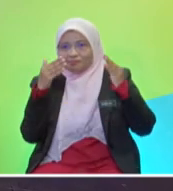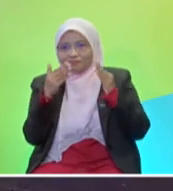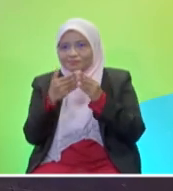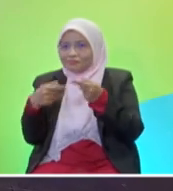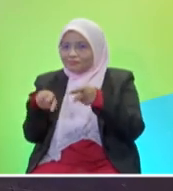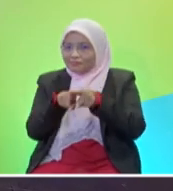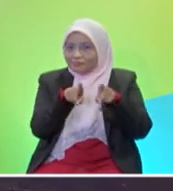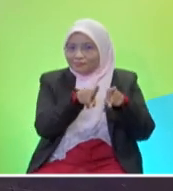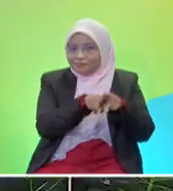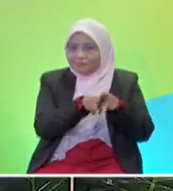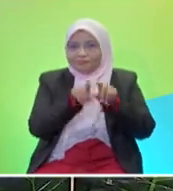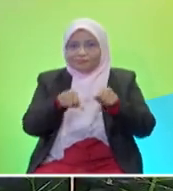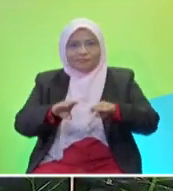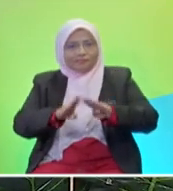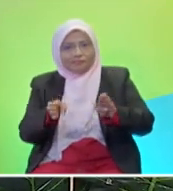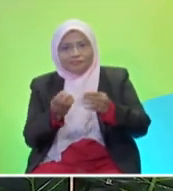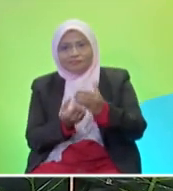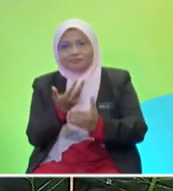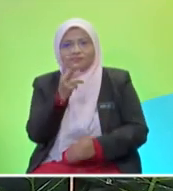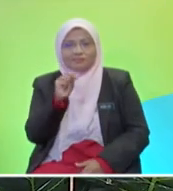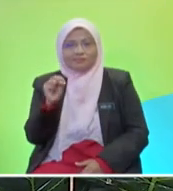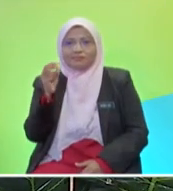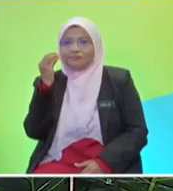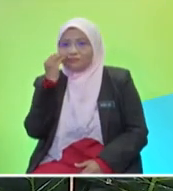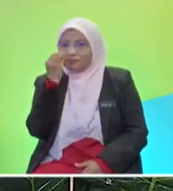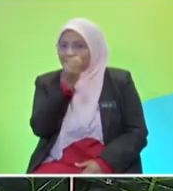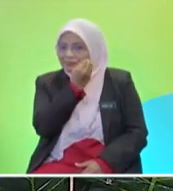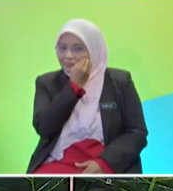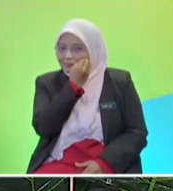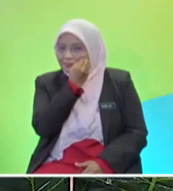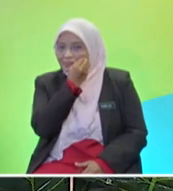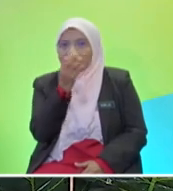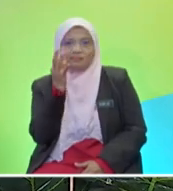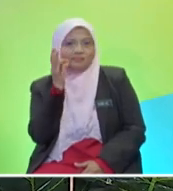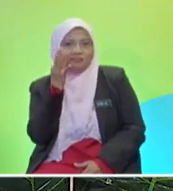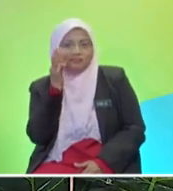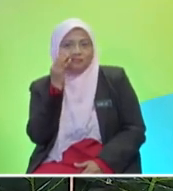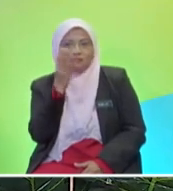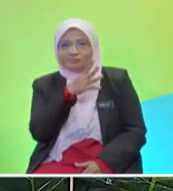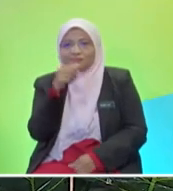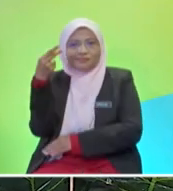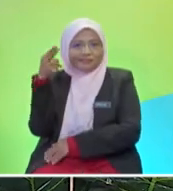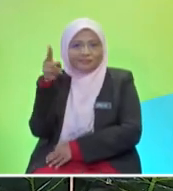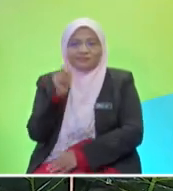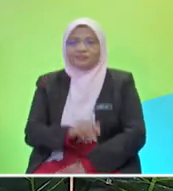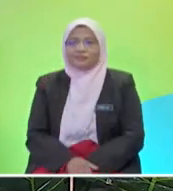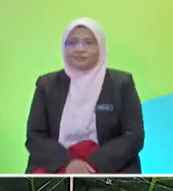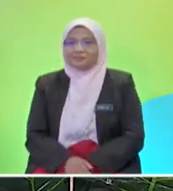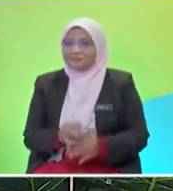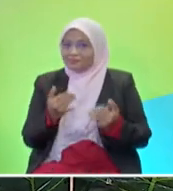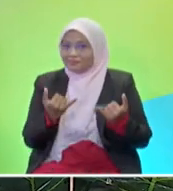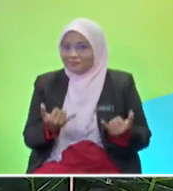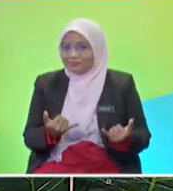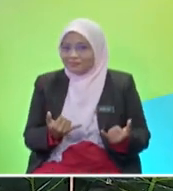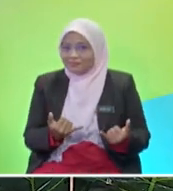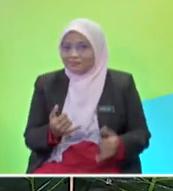antara tumbuhan berbunga, tumbuhan berbuah dan juga tumbuhan hijau. Kan, Cikgu Azrinda? Yeah. Baiklah, kita akan berhenti berehat seketika tetapi jangan ke